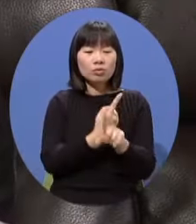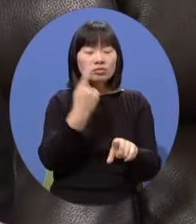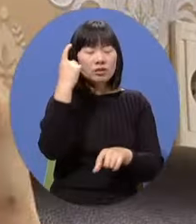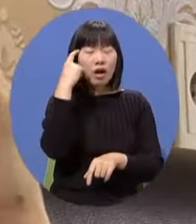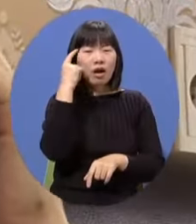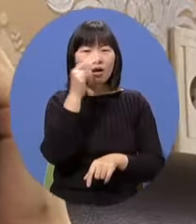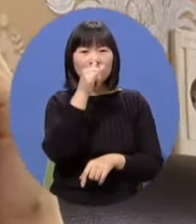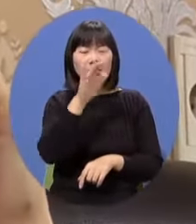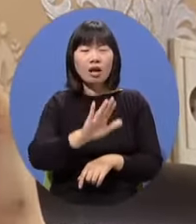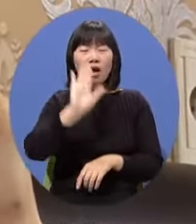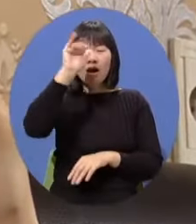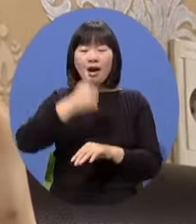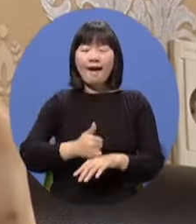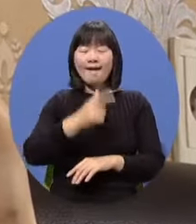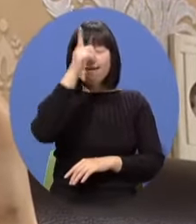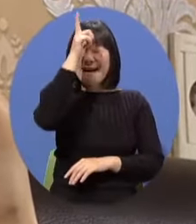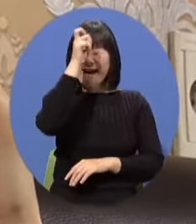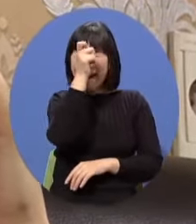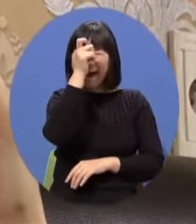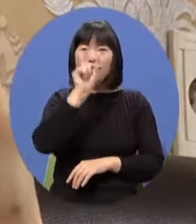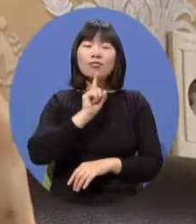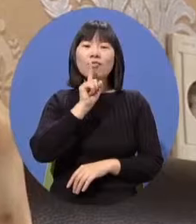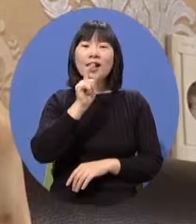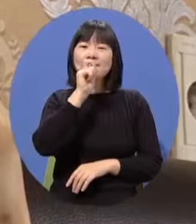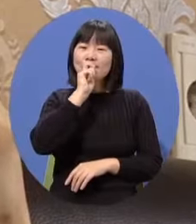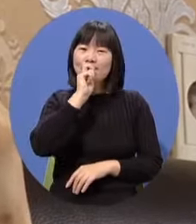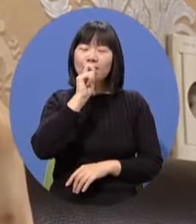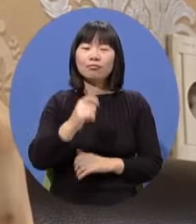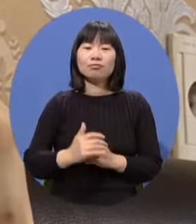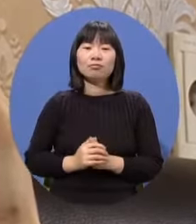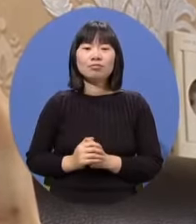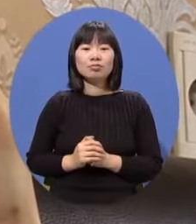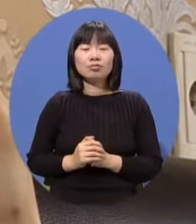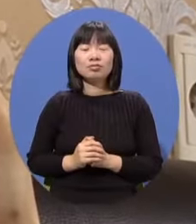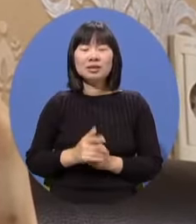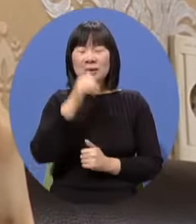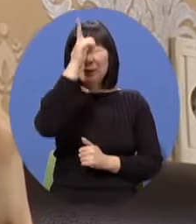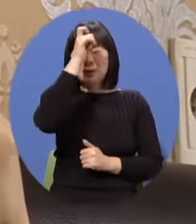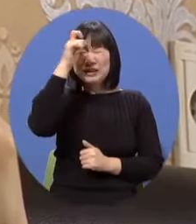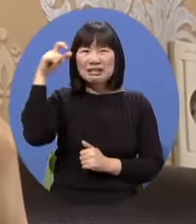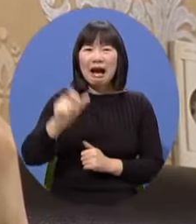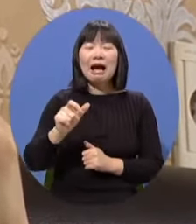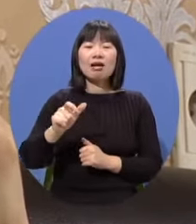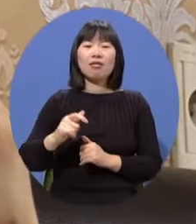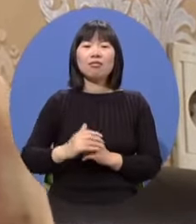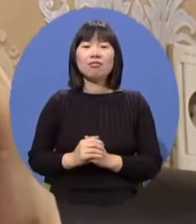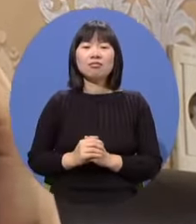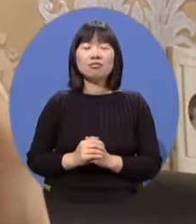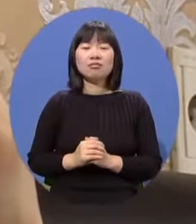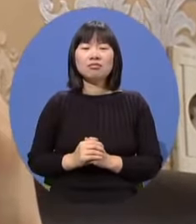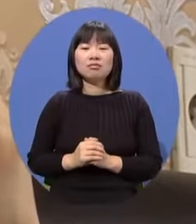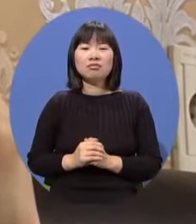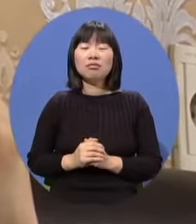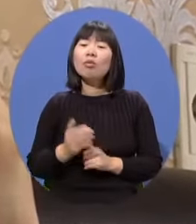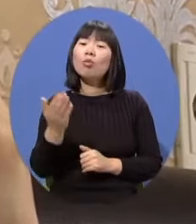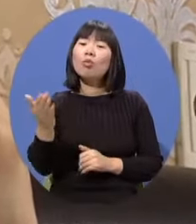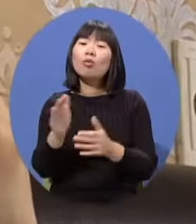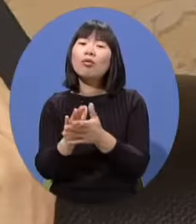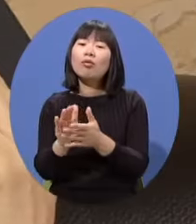했는데 끝까지 왜 그랬는지 말을 안 하더라니까. 고집불통이야 아주. 지웅이는